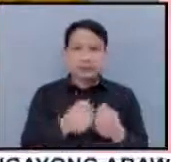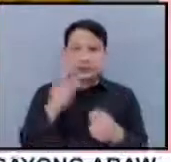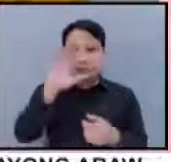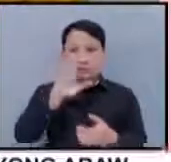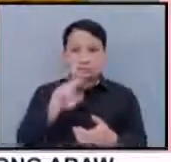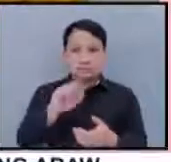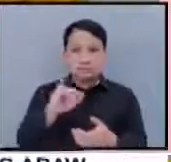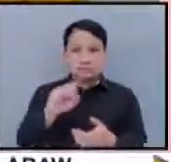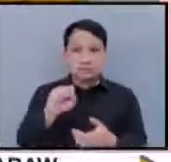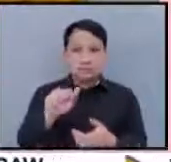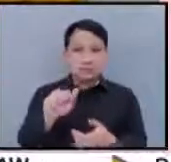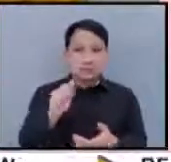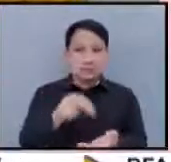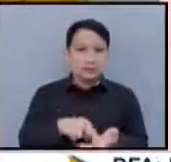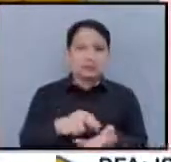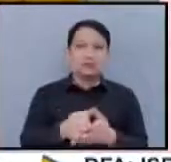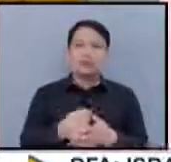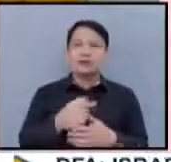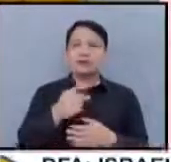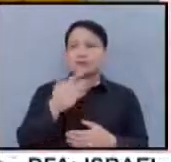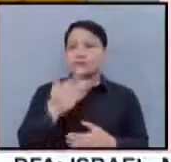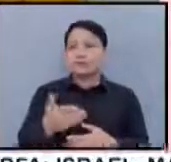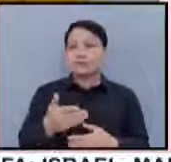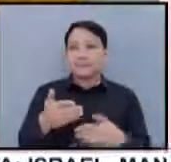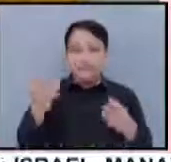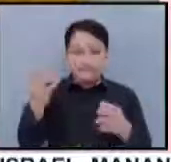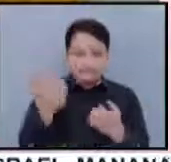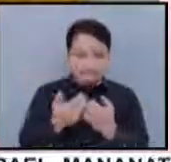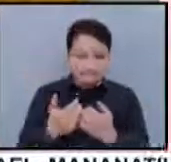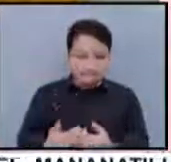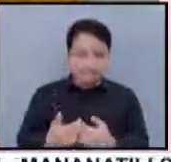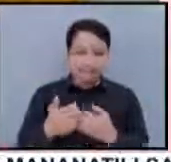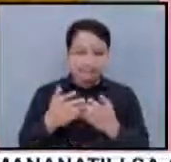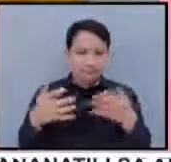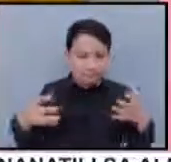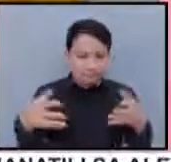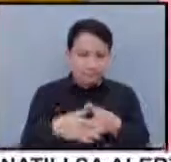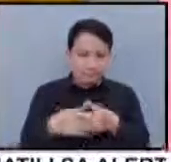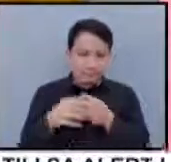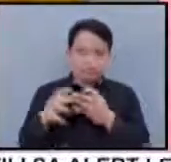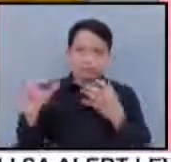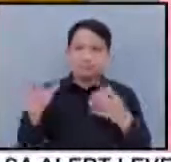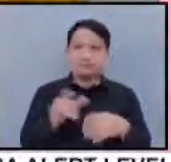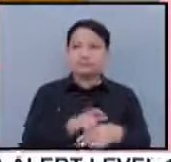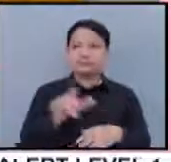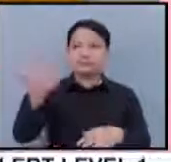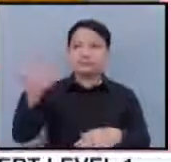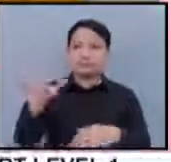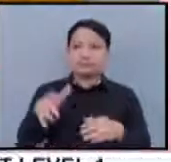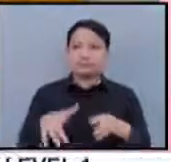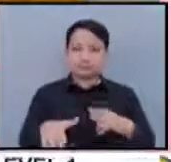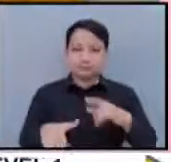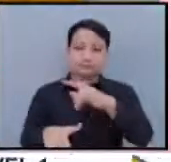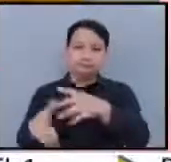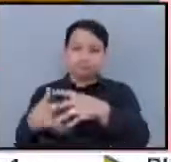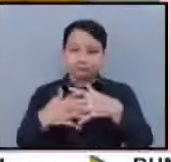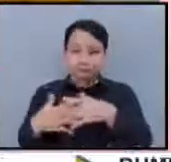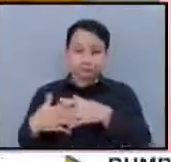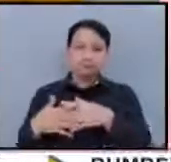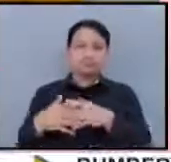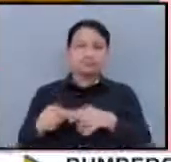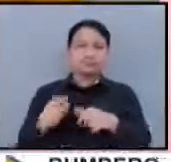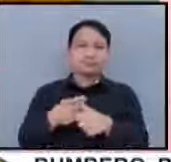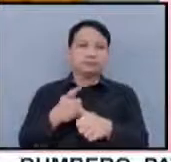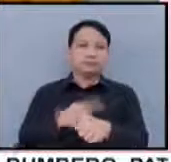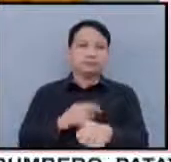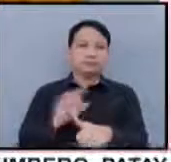Talagang fortunate lang. Talagang nag-align lahat ng stars. Pinagsama-sama at nakapunta kami doon. At first, ang struggle namin siyempre yung pagkain,